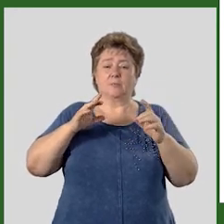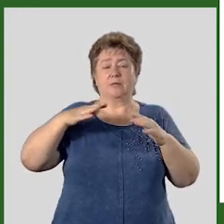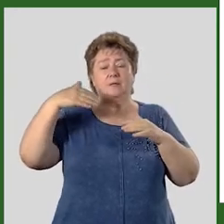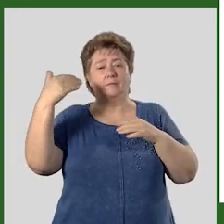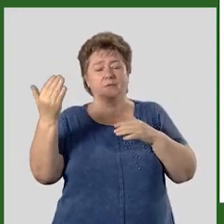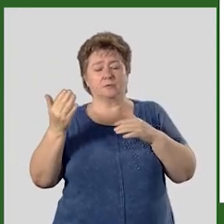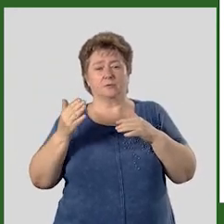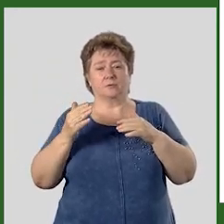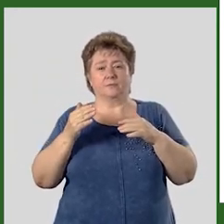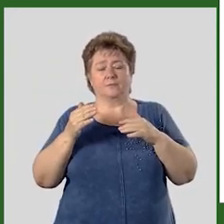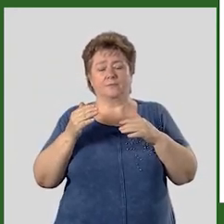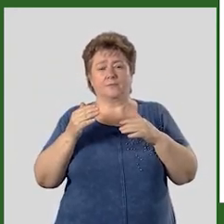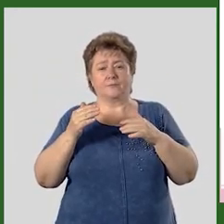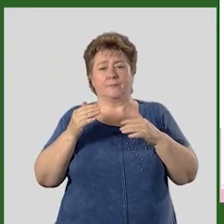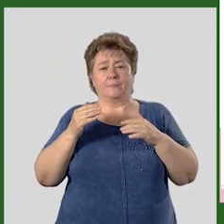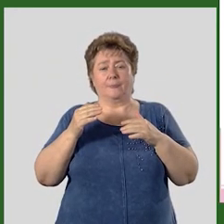восток.